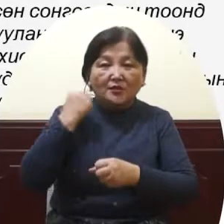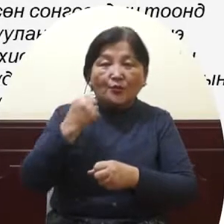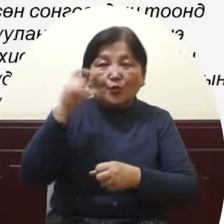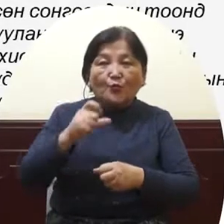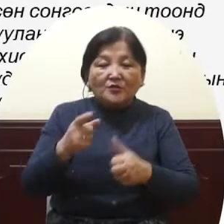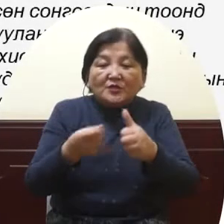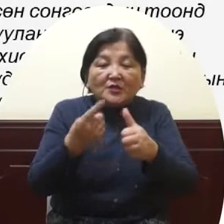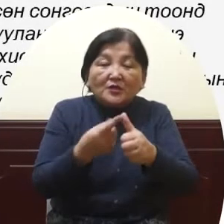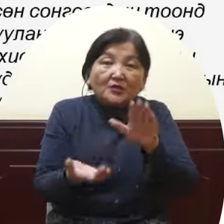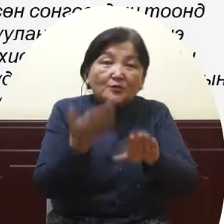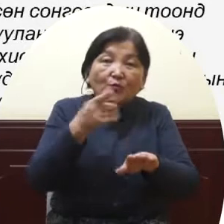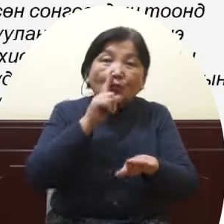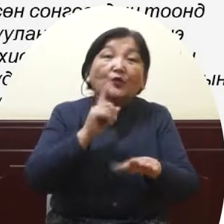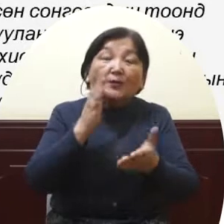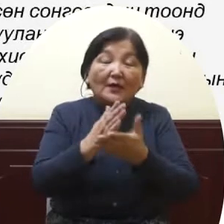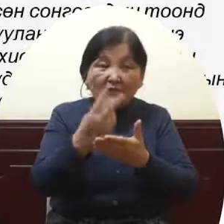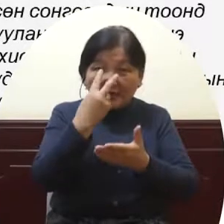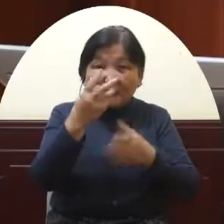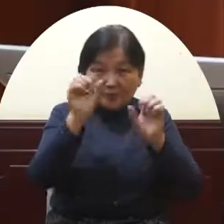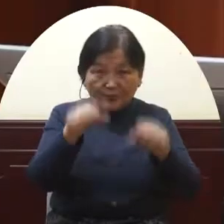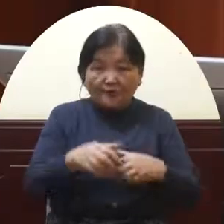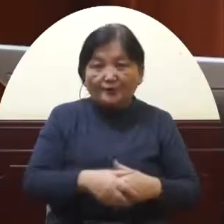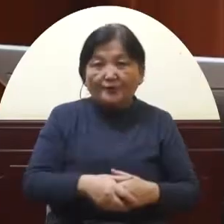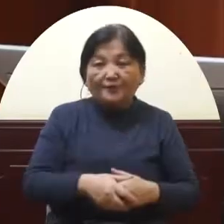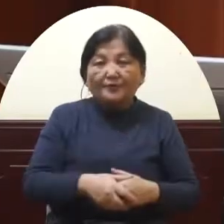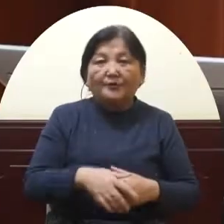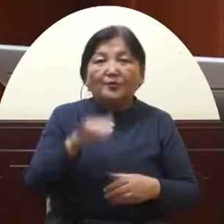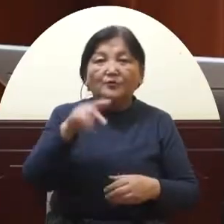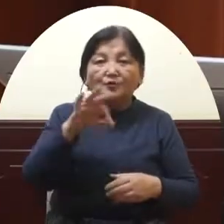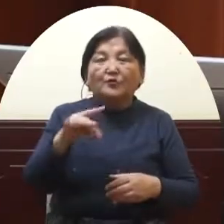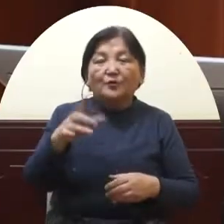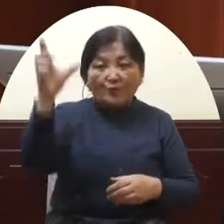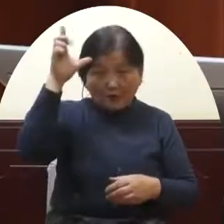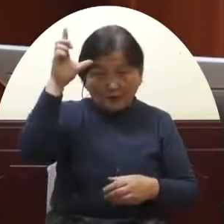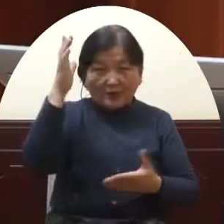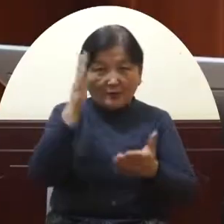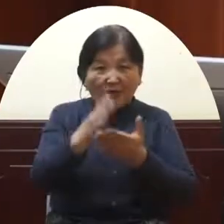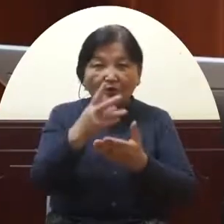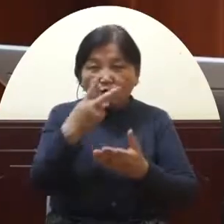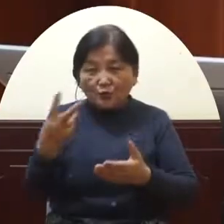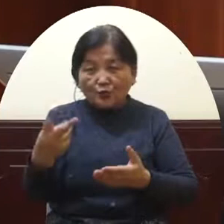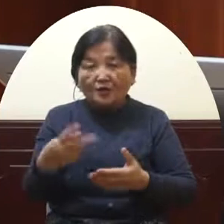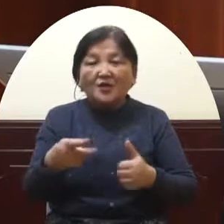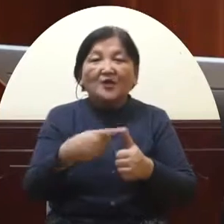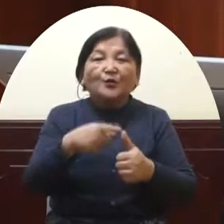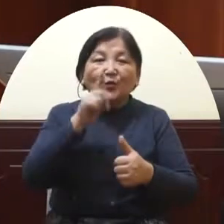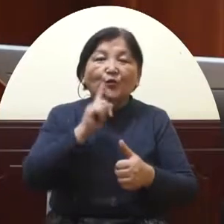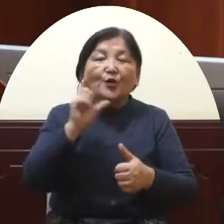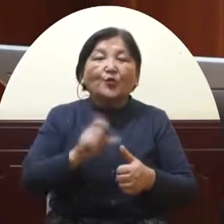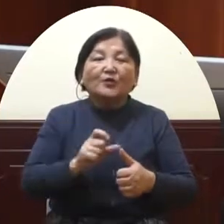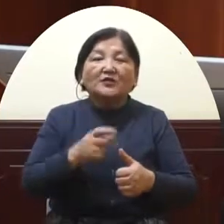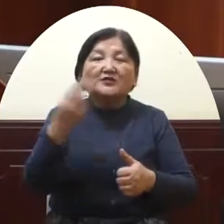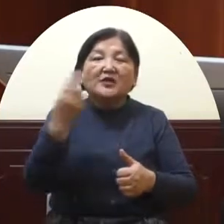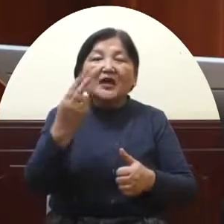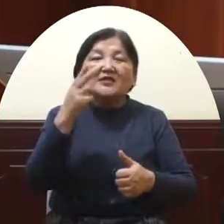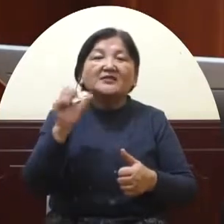юу гэж бас юу гэж харж байгаа нөхөр энэ бол сонгогчд улс төрийн боловсралтай шүү. Хин дуртай хүүнэн сонгогчдыг цагаан